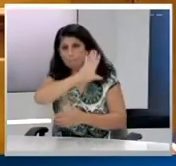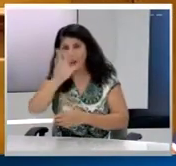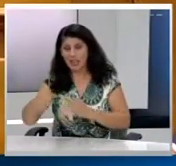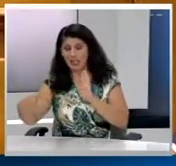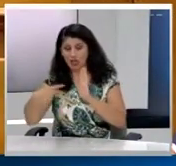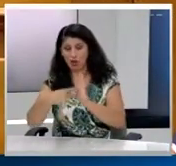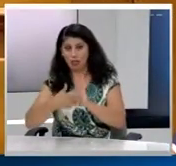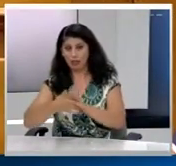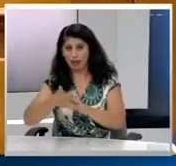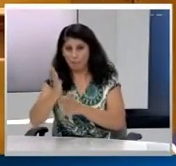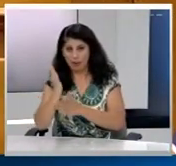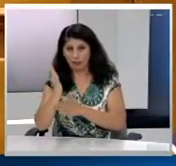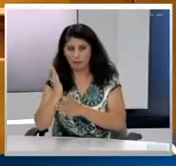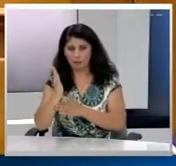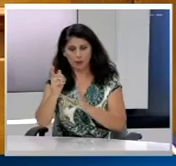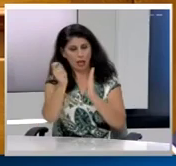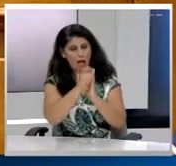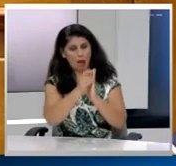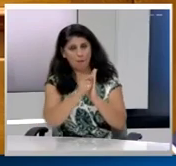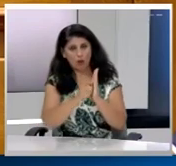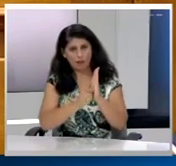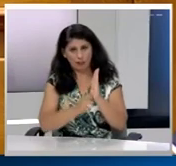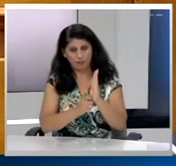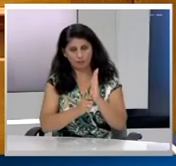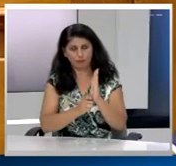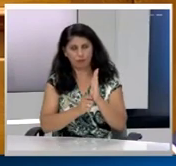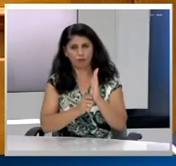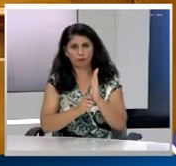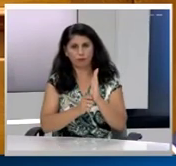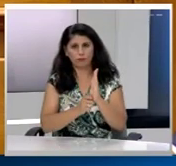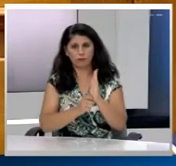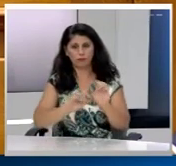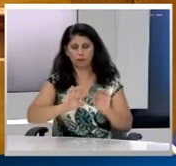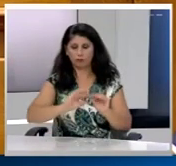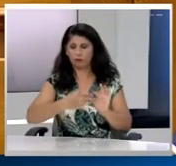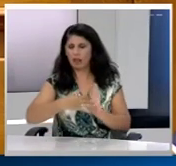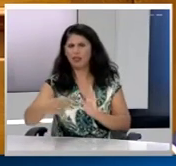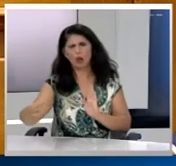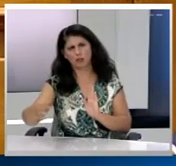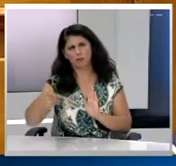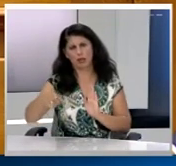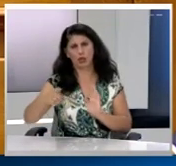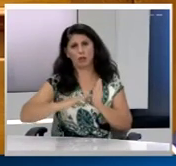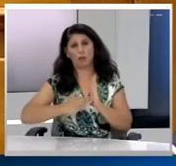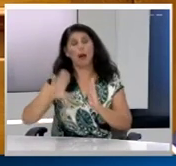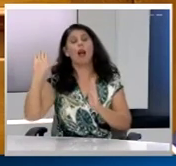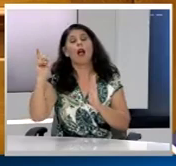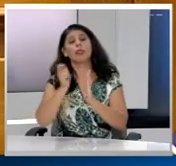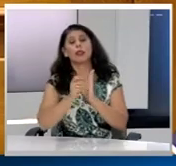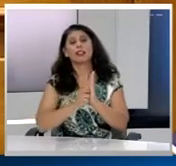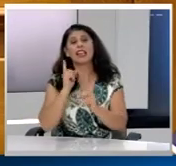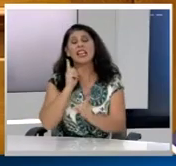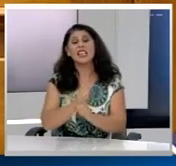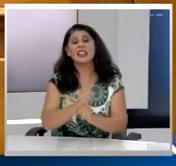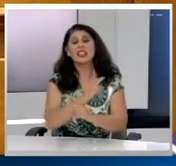2015, στην απογραφή των μετακλητών υπαλλήλων δεν καταγράφονταν